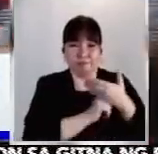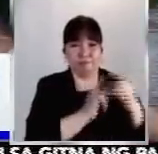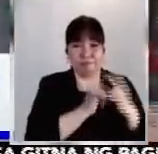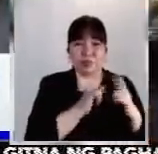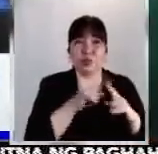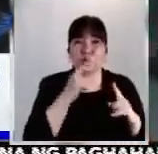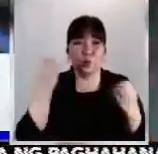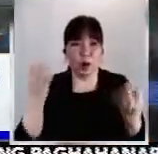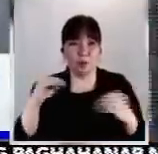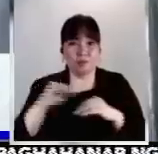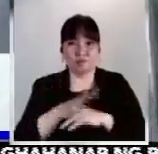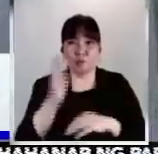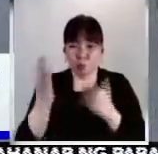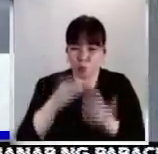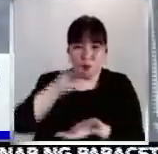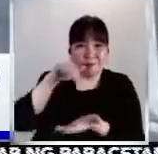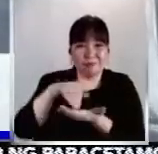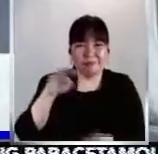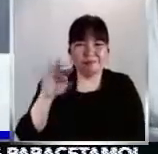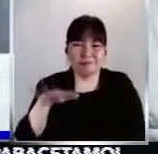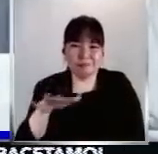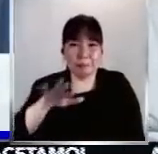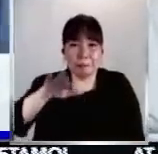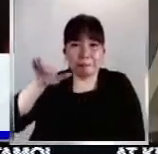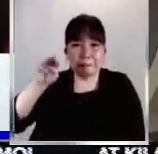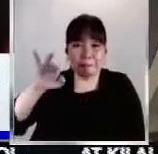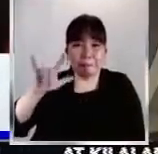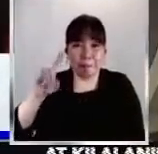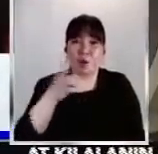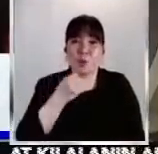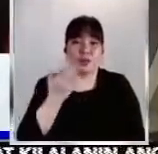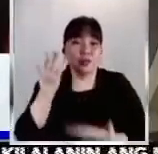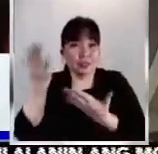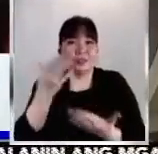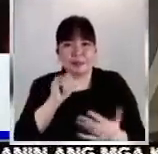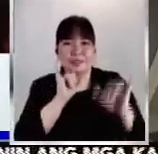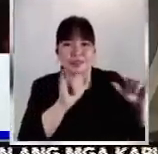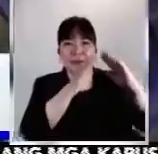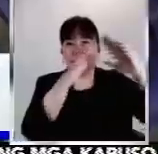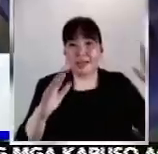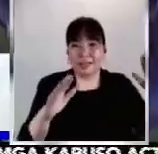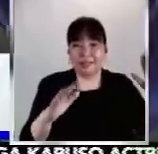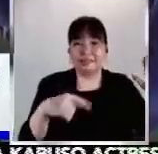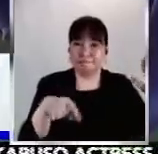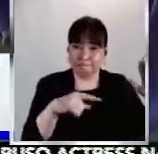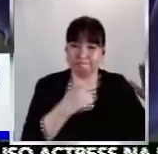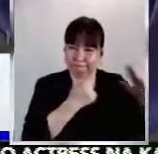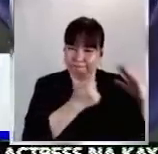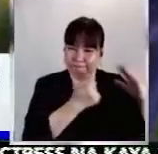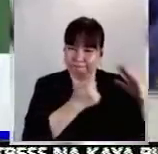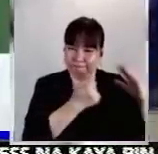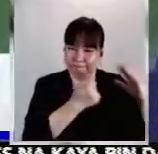variant ay mild, isinusulong na rin ng pamahalaan ngayon ang home care. Bilang tugon sa dagsa sa mga testing center, maglalabas rin